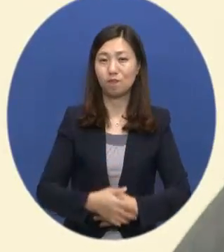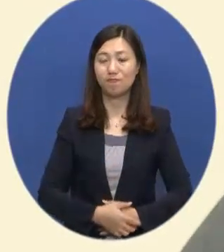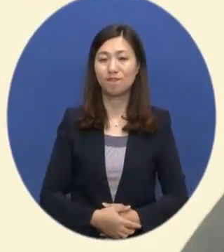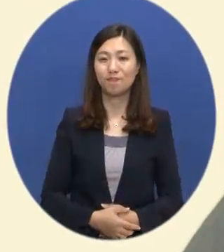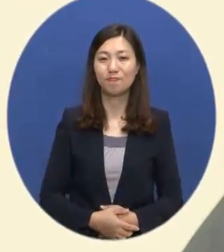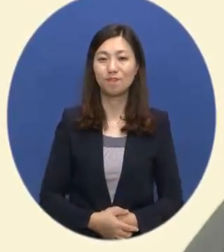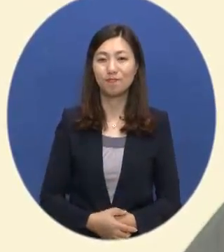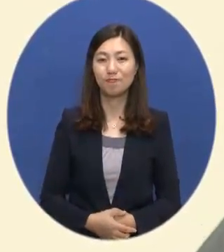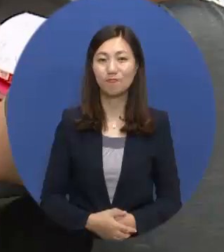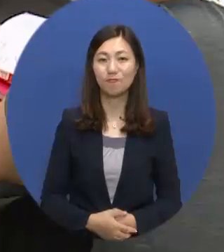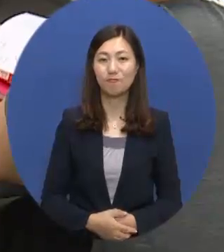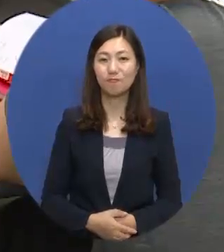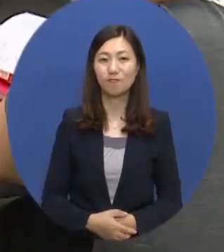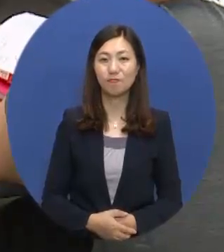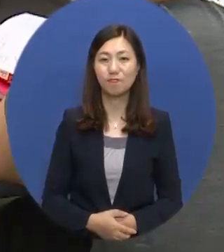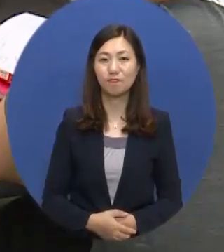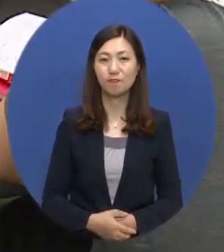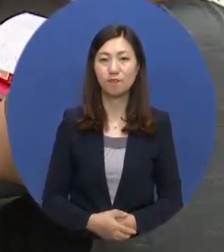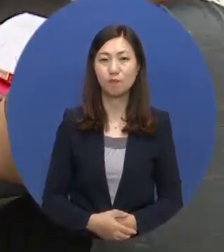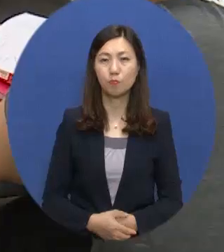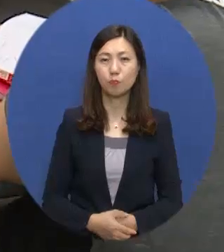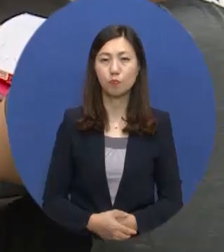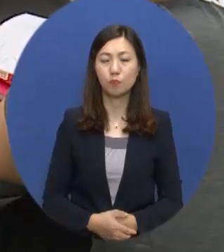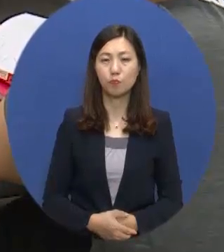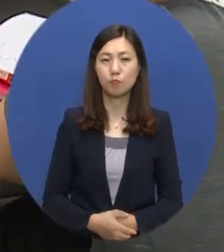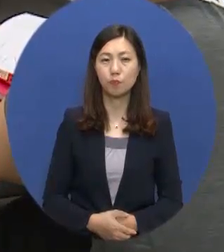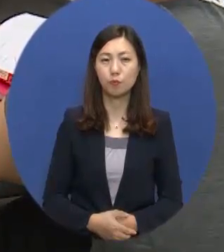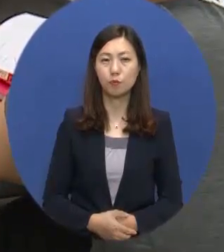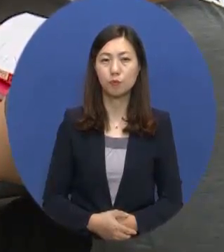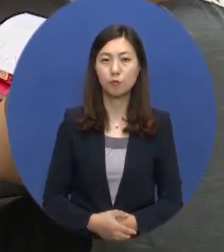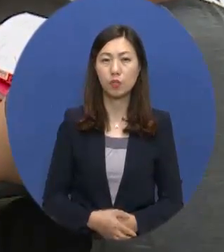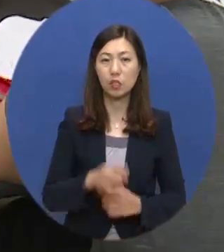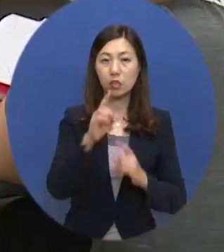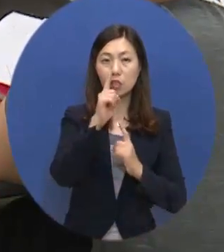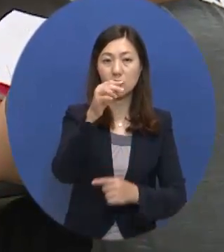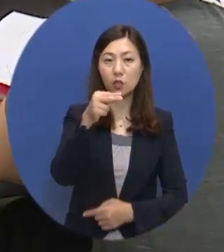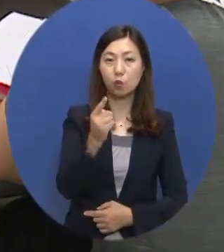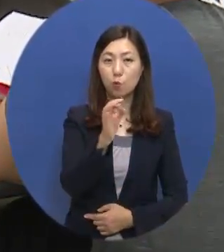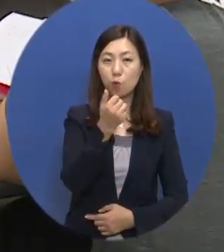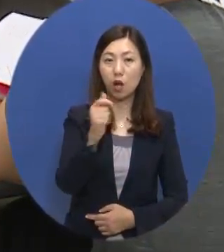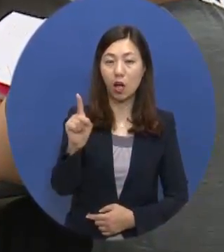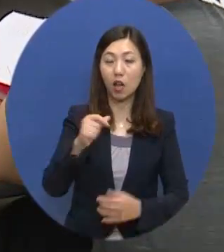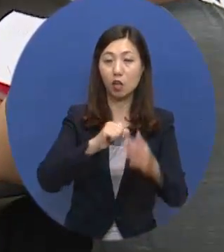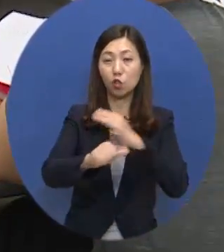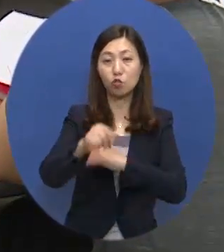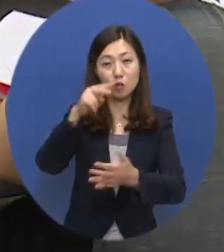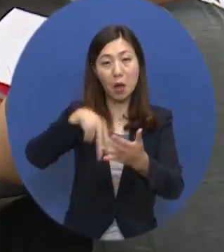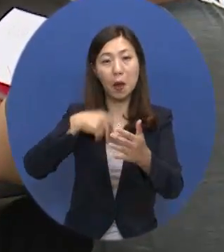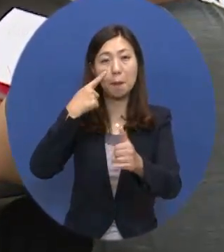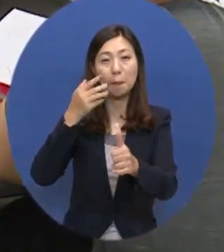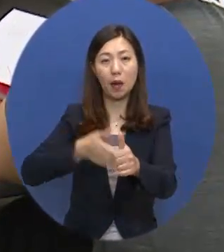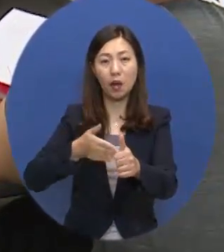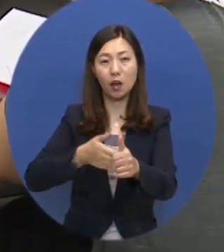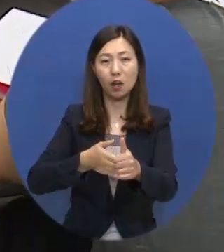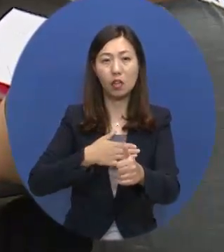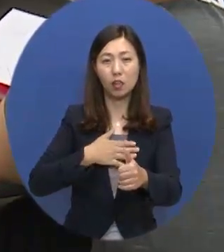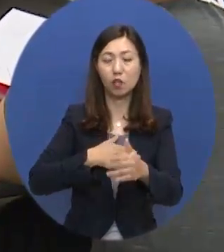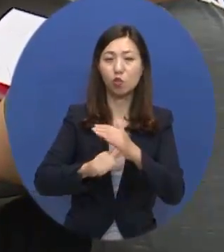수 있는 거는 이동환 선수가 네모 7세요. 어떤 선수의